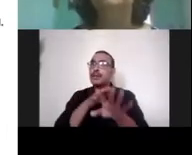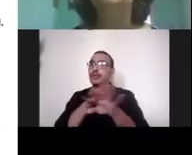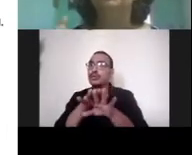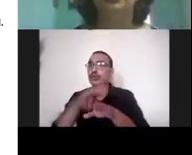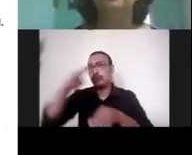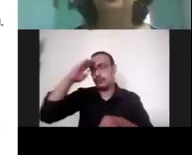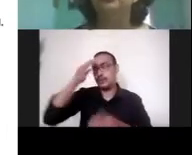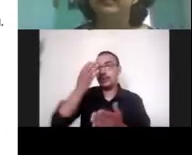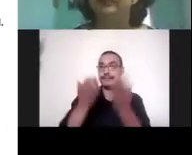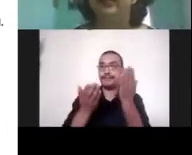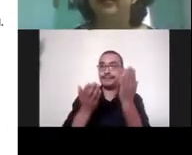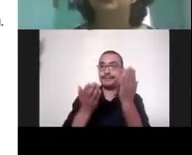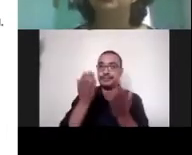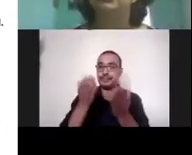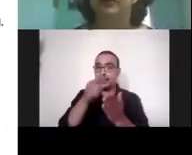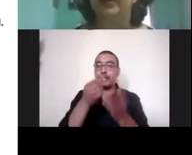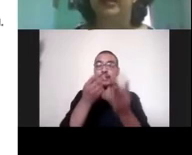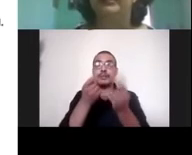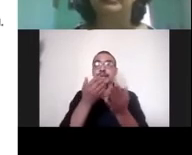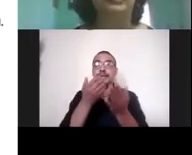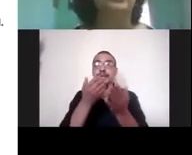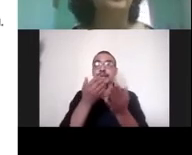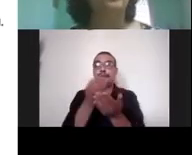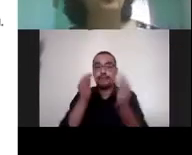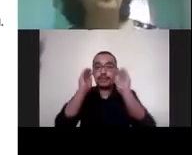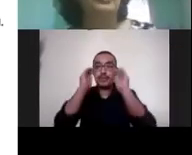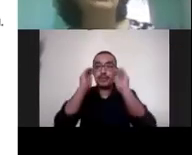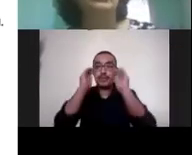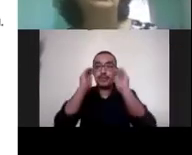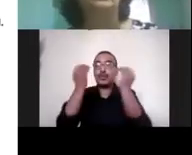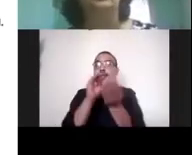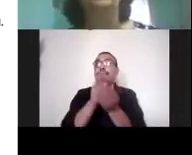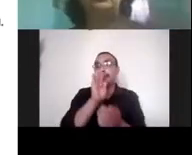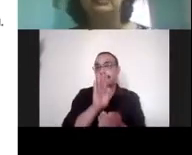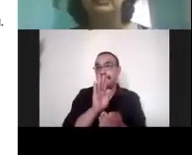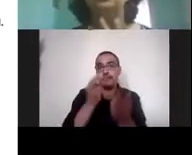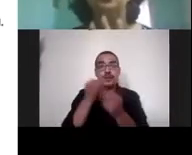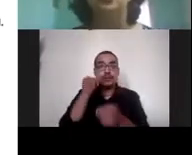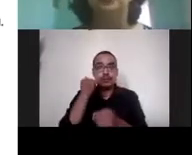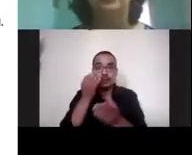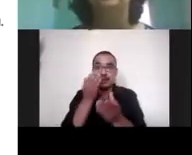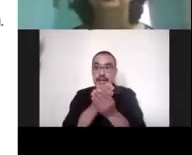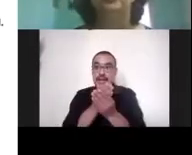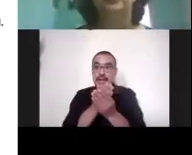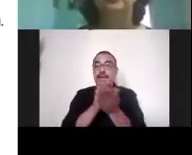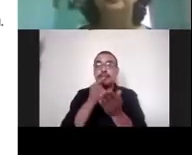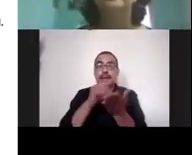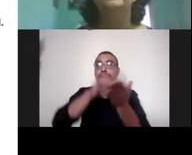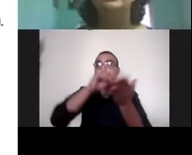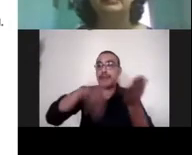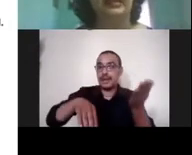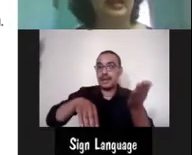होइन? त्यो नम्बरहरू सेभ गरेर सुरक्षित ठाउँमा राख्ने। जस्तै फोनमा राख्दाखेरि अब त्यो डिलेट हुन्छ, केही हुन्छ भने